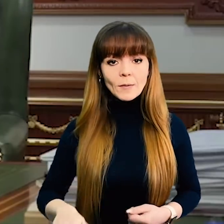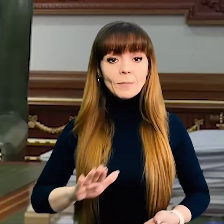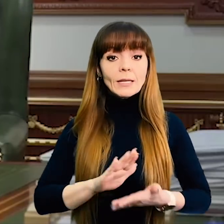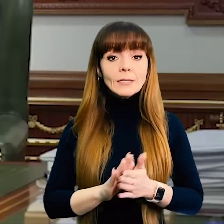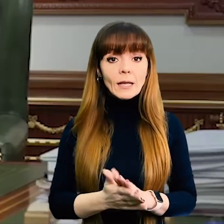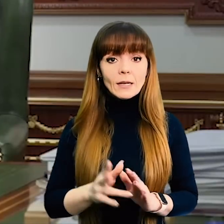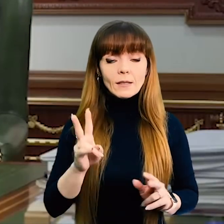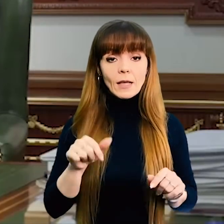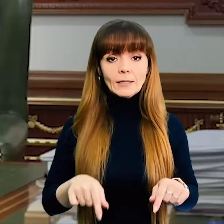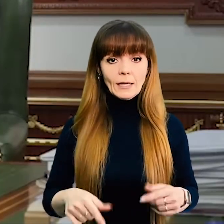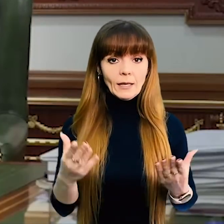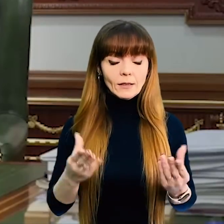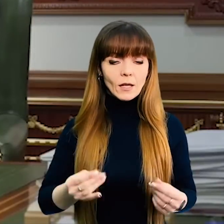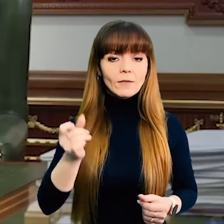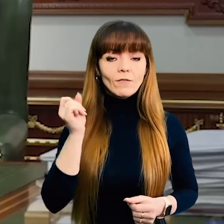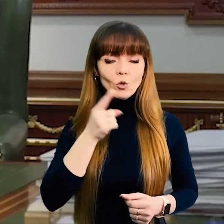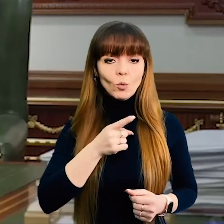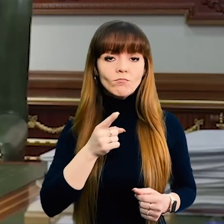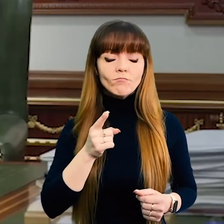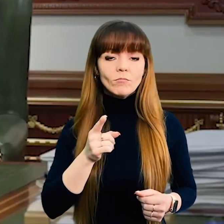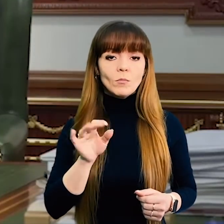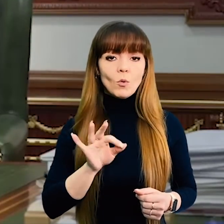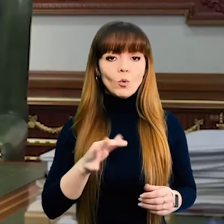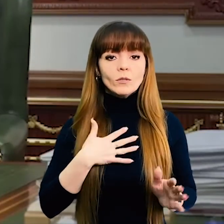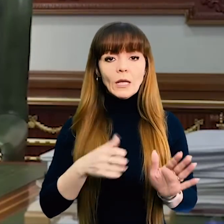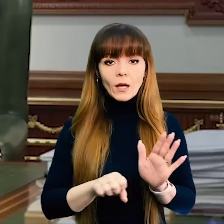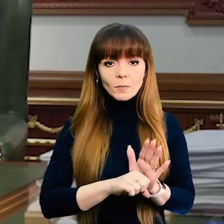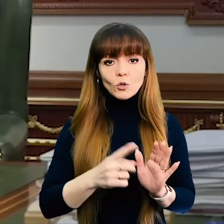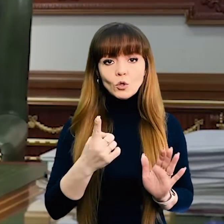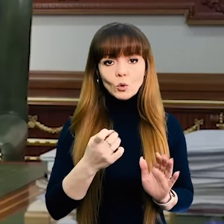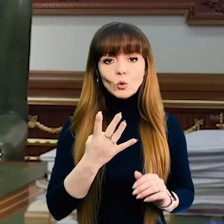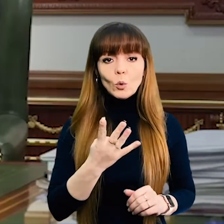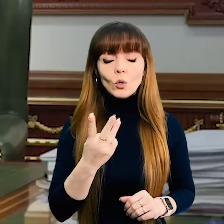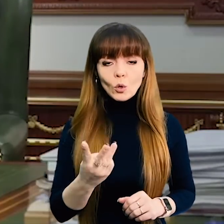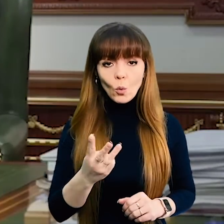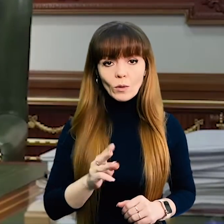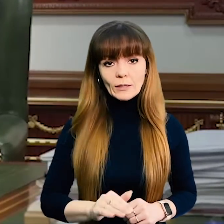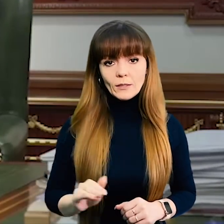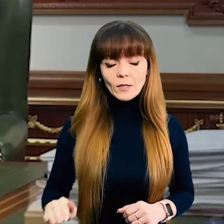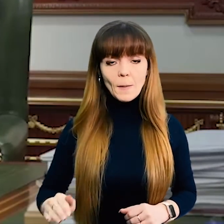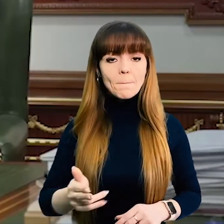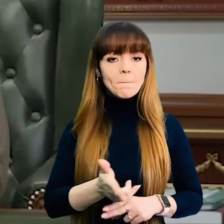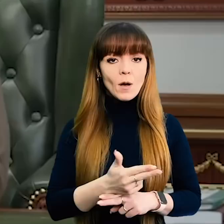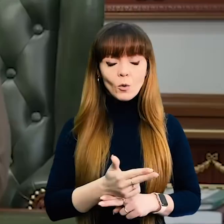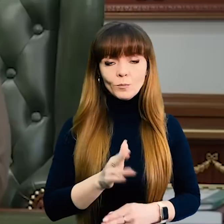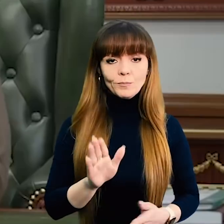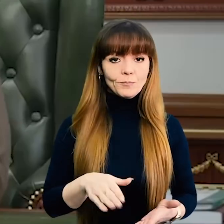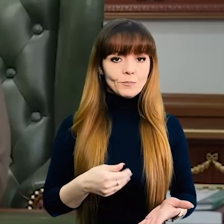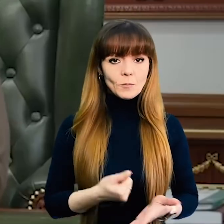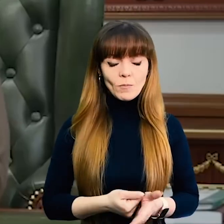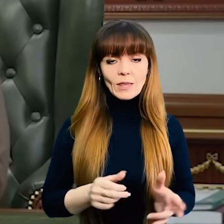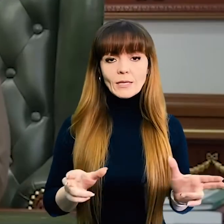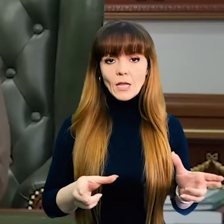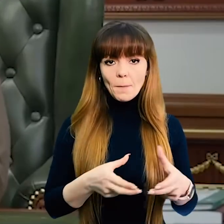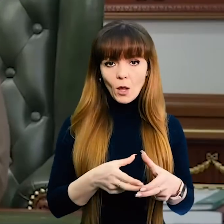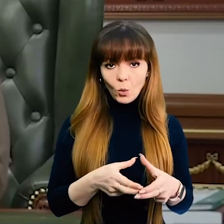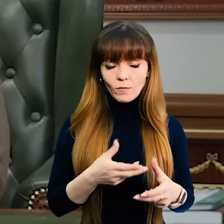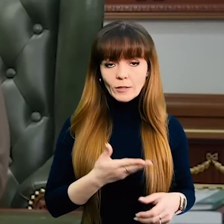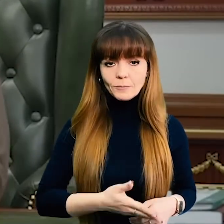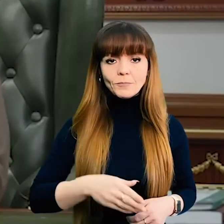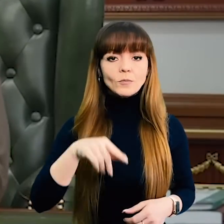наших дітей. Станом на цей день відомо про загибель 143 дітей. Маріуполь так і